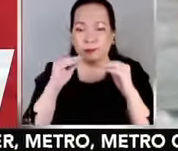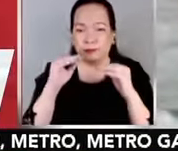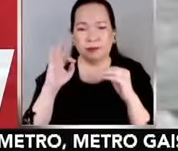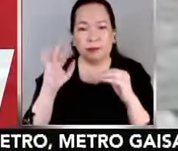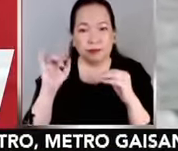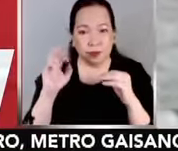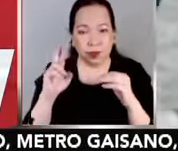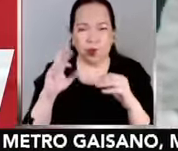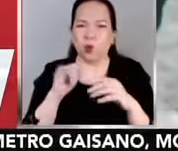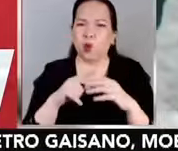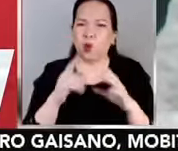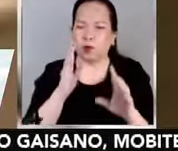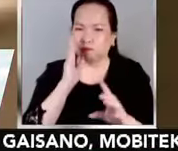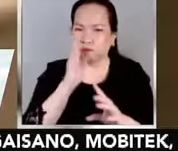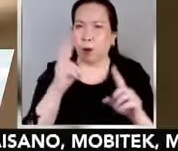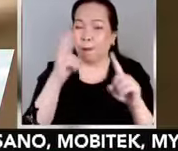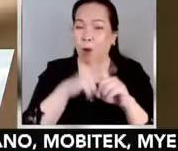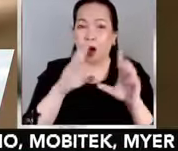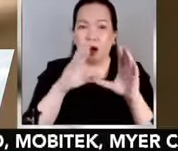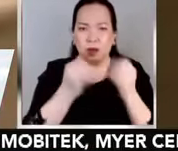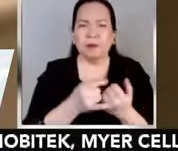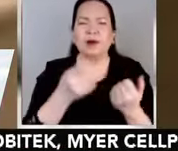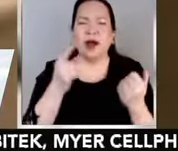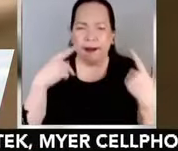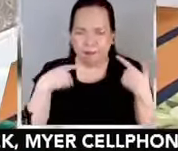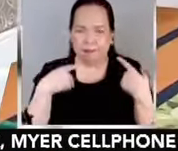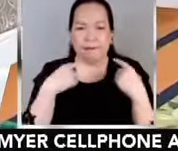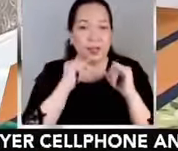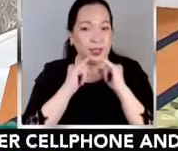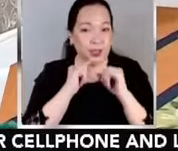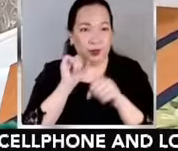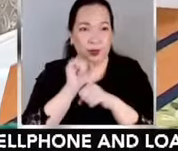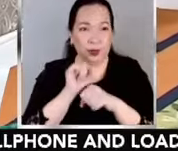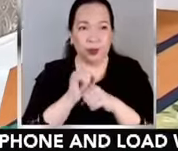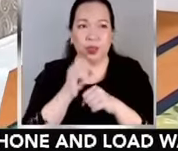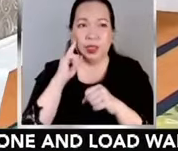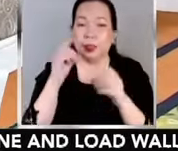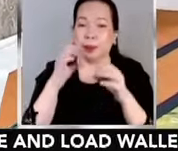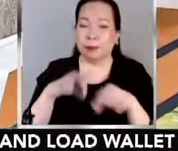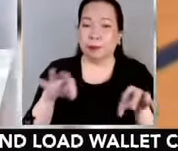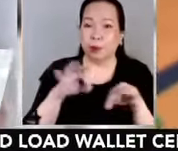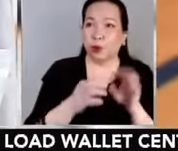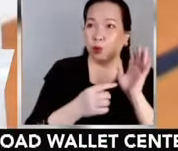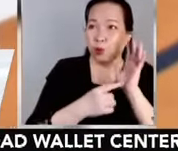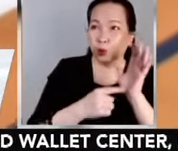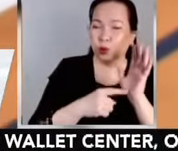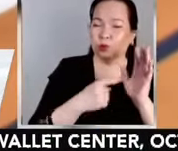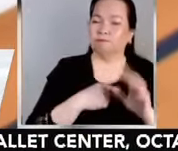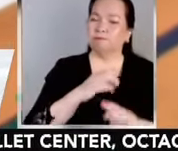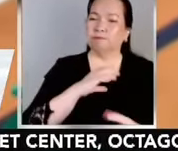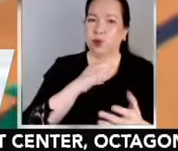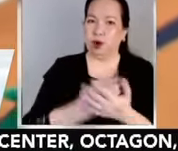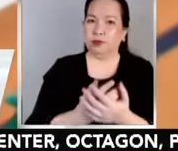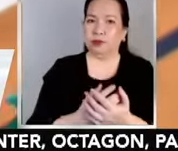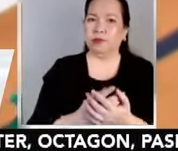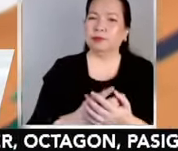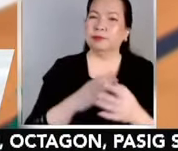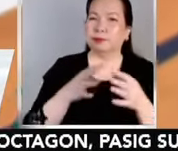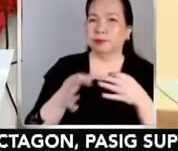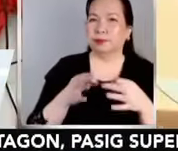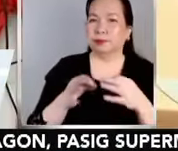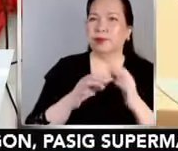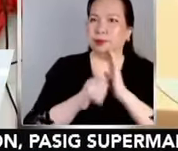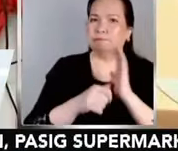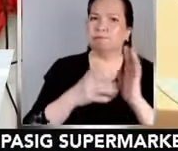hindi mawawala ang job interview. Maganda raw kung maipakita sa employer ang confidence habang binibigyan diin ang mga